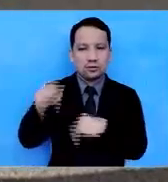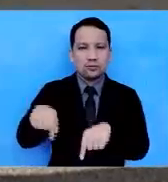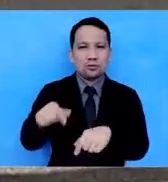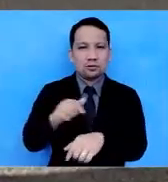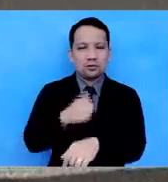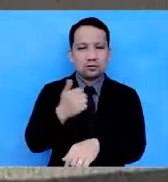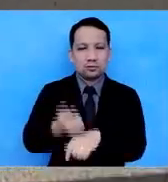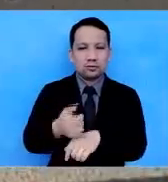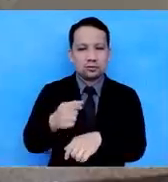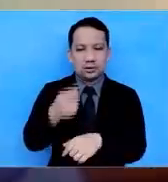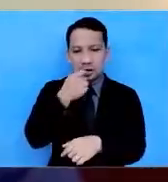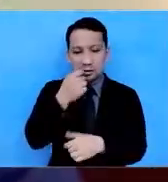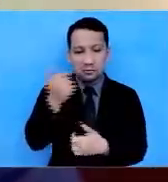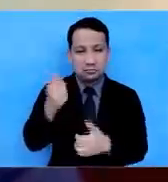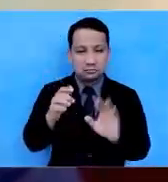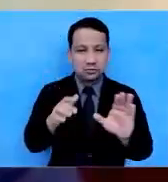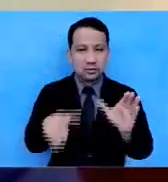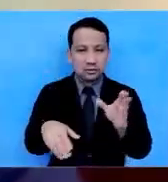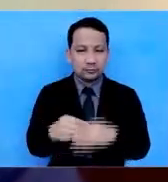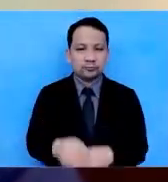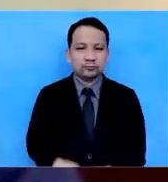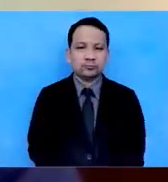traffic enforcer.